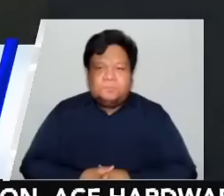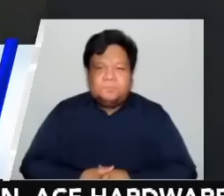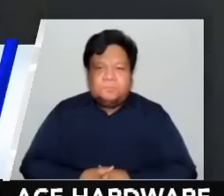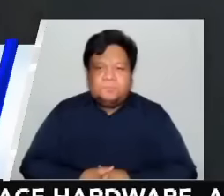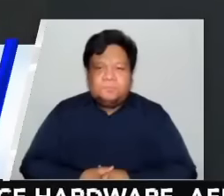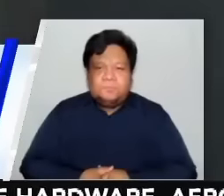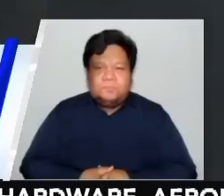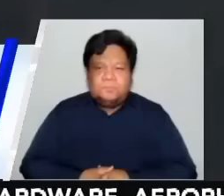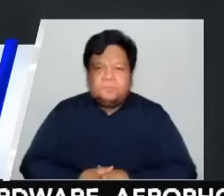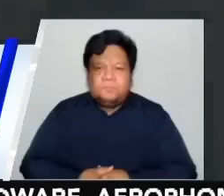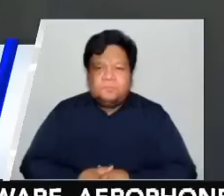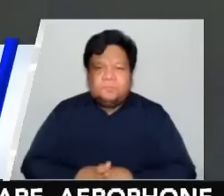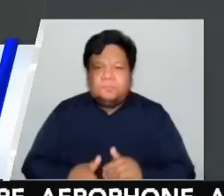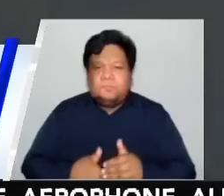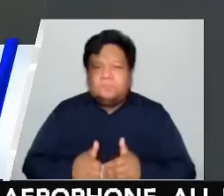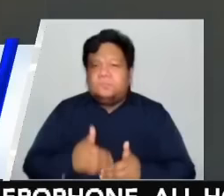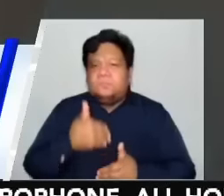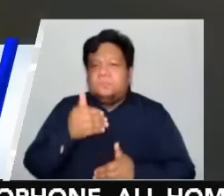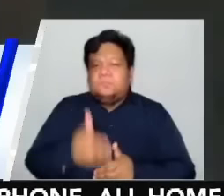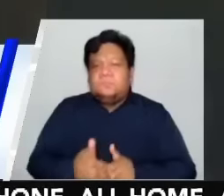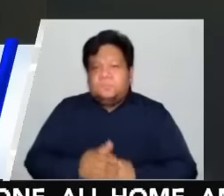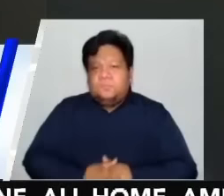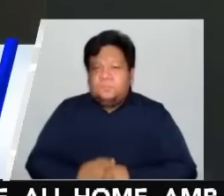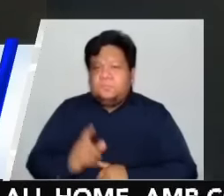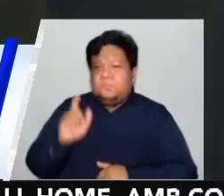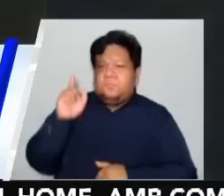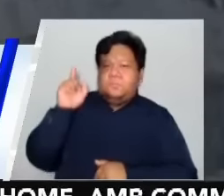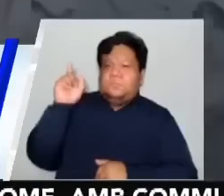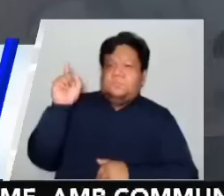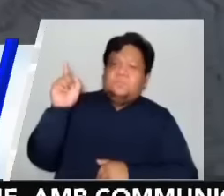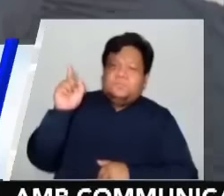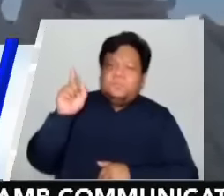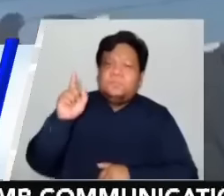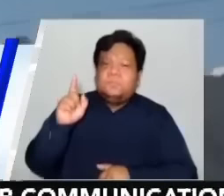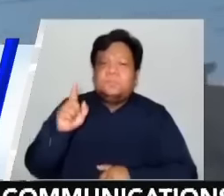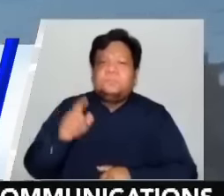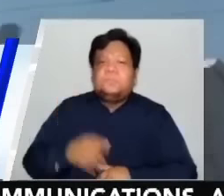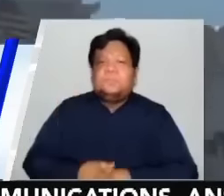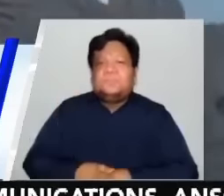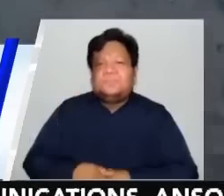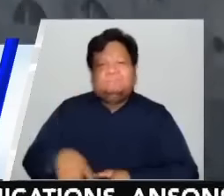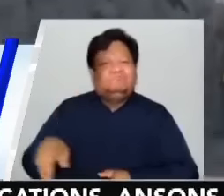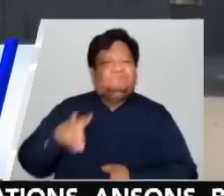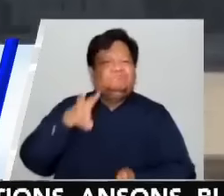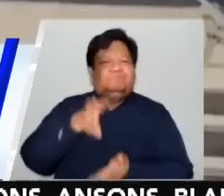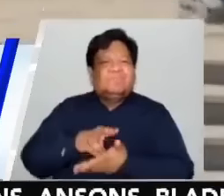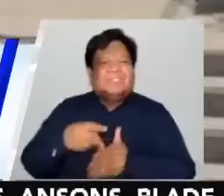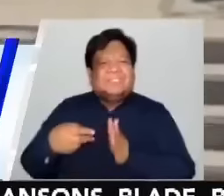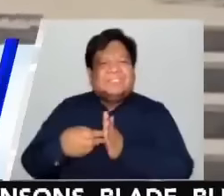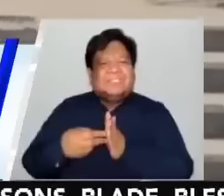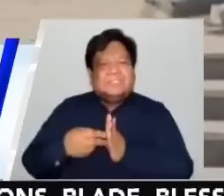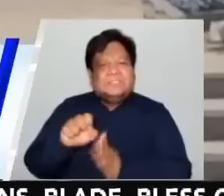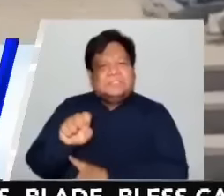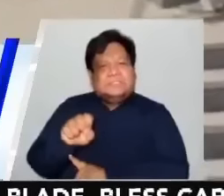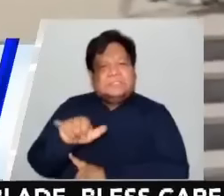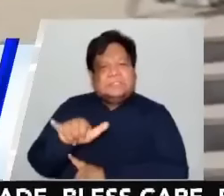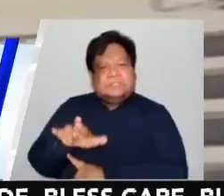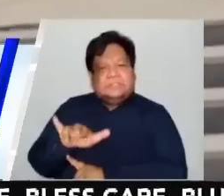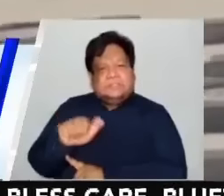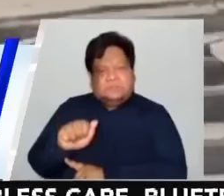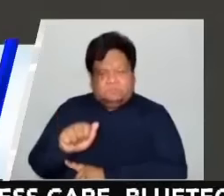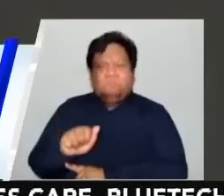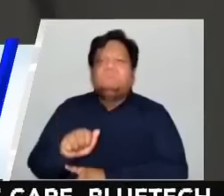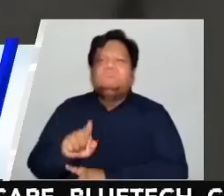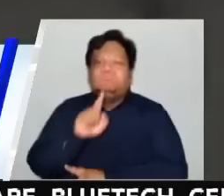Binulabog naman ang pagsabog ang mataong kalsadang yan sa Aleppo, Syria. Nangyari yan matapos kubkubin ng mga rebelde ang mga lungsod